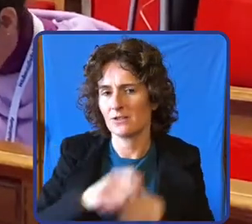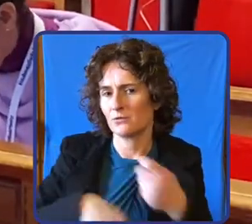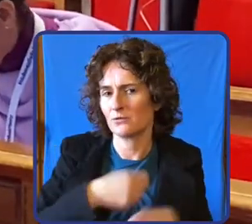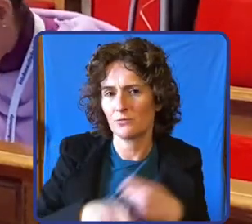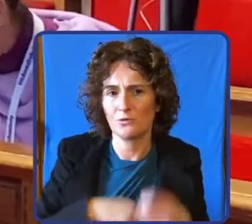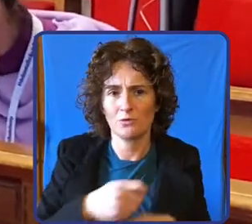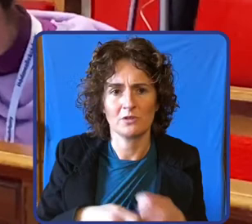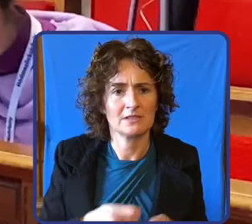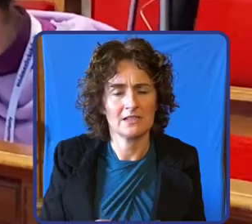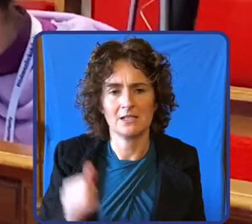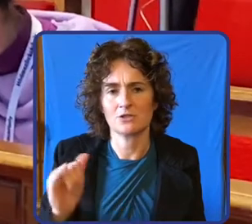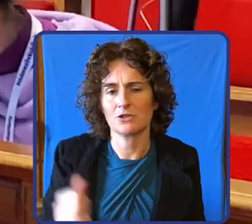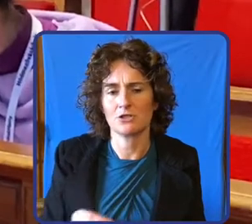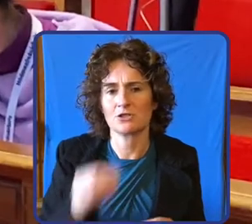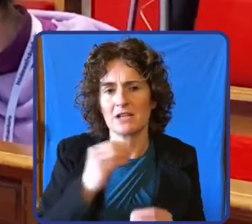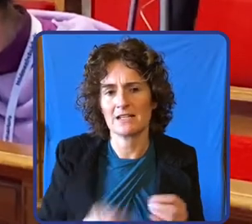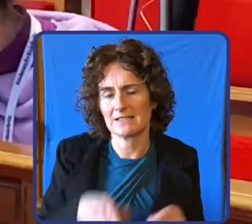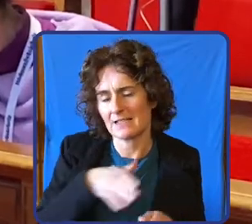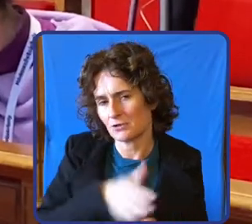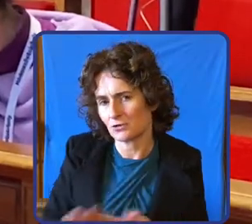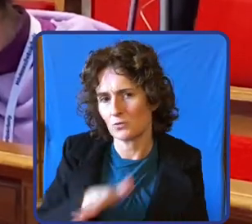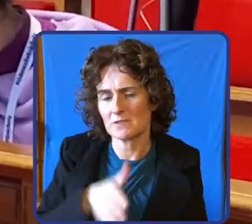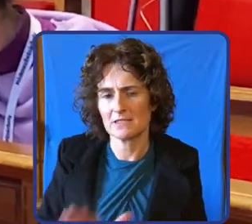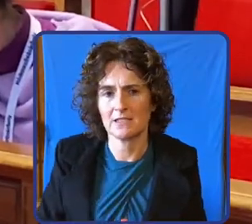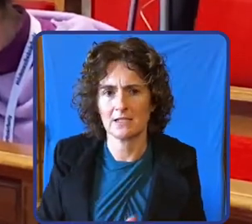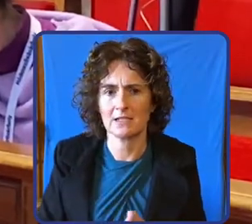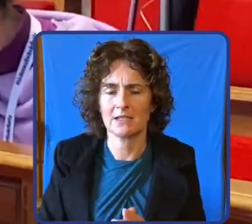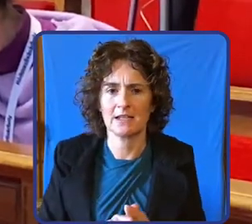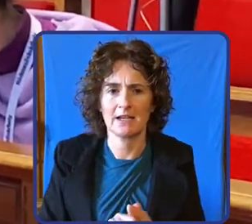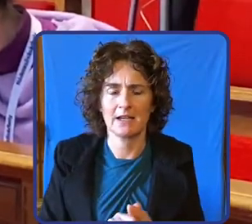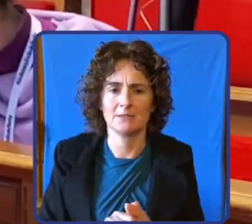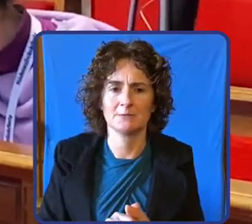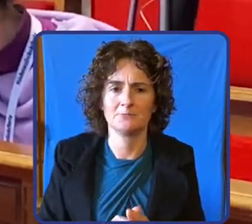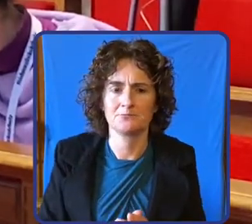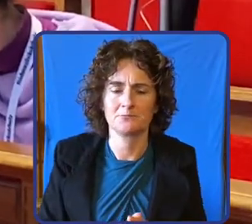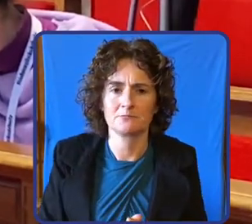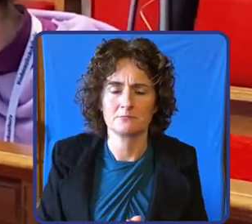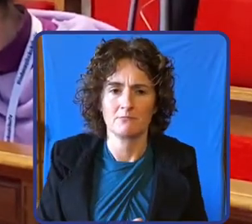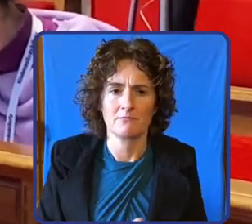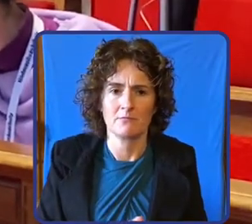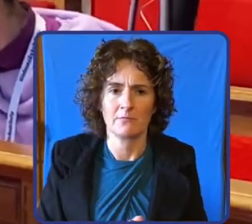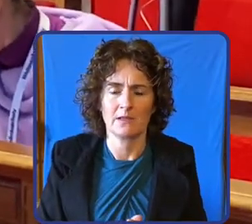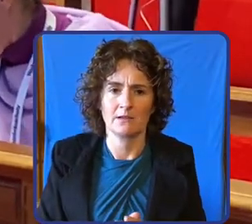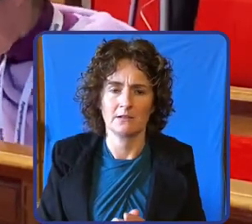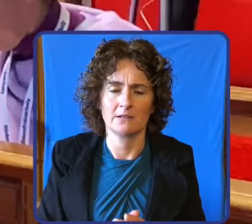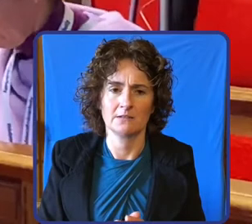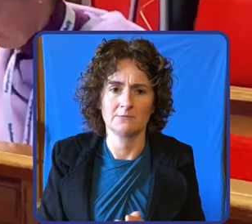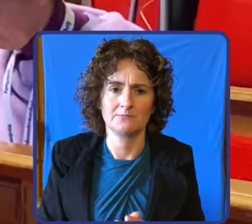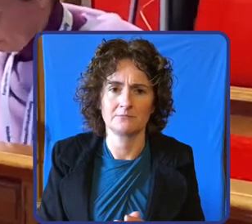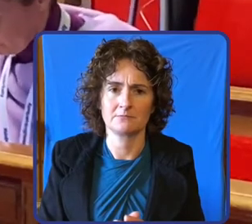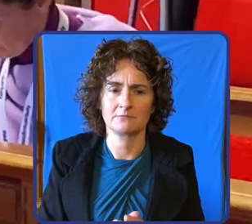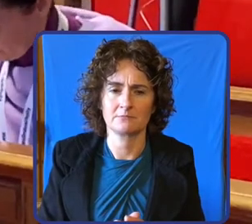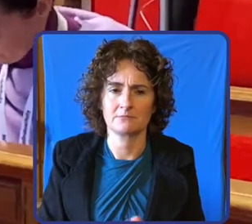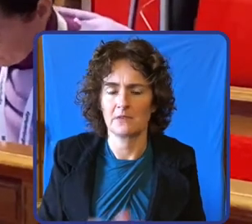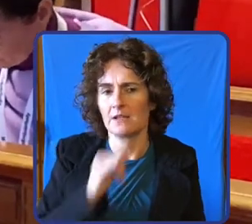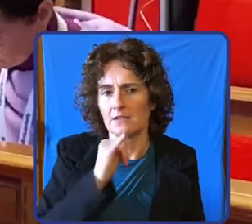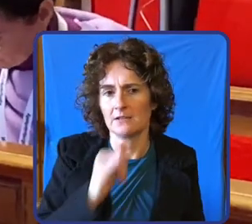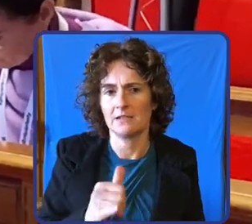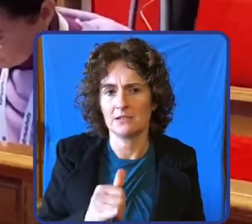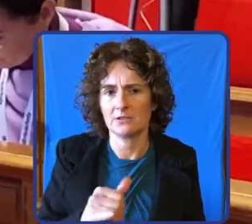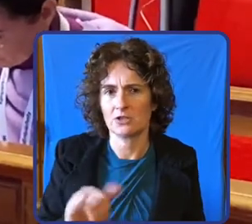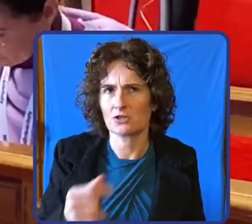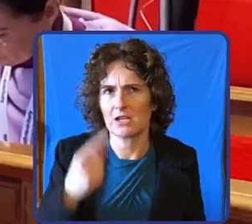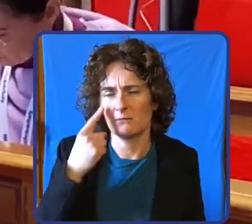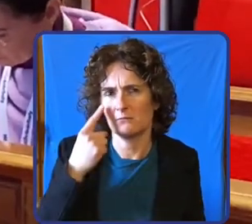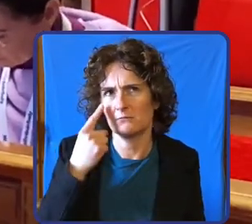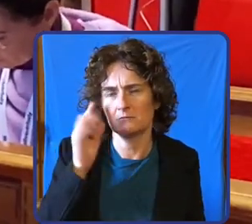ilyenténképpen megakasztva látni, meg egyáltalán idáig fajulni megint, hogy nincs, és nem